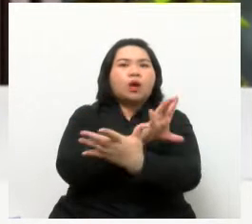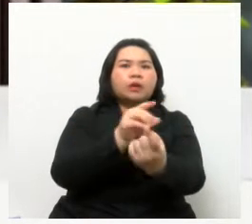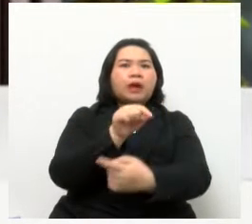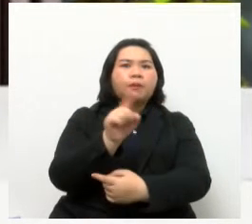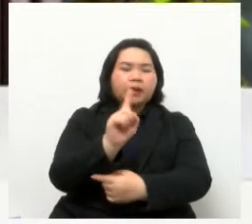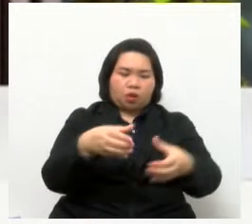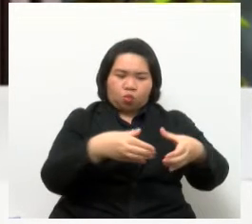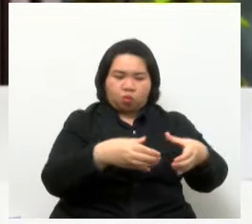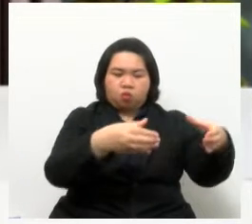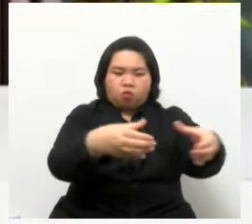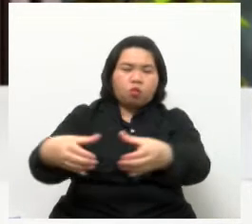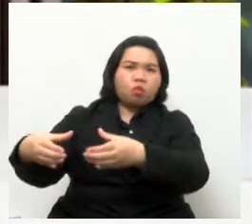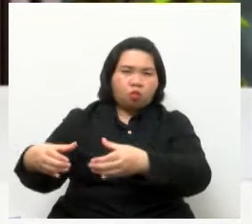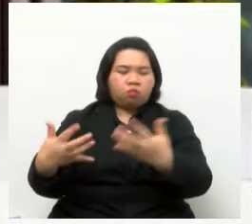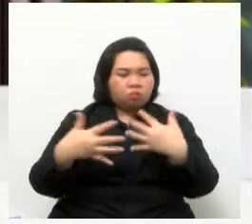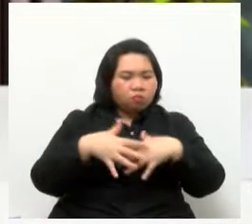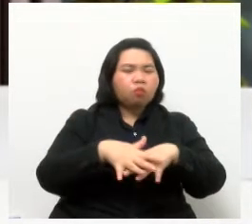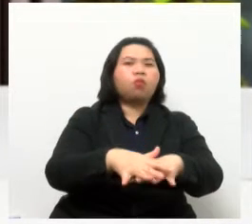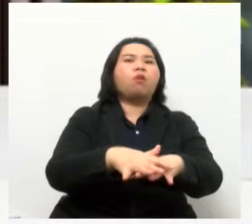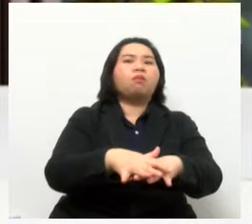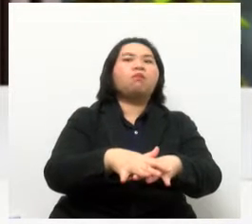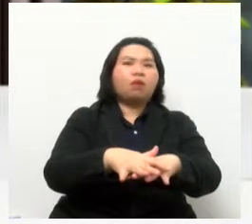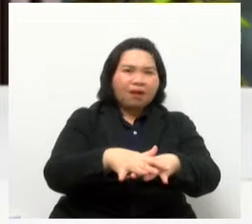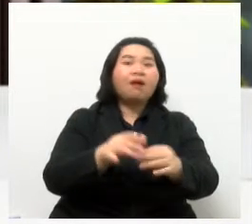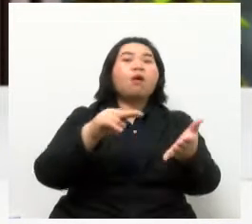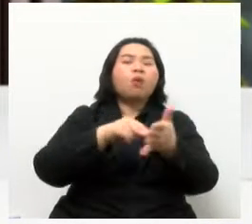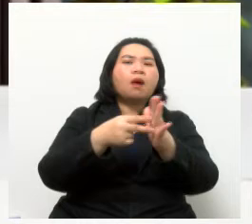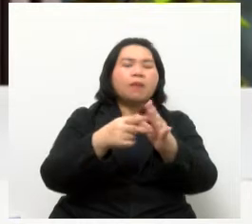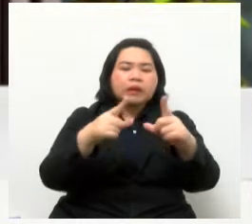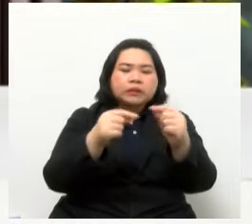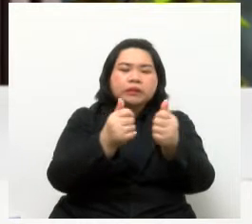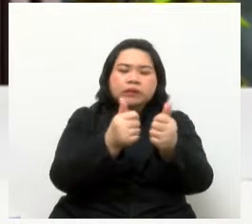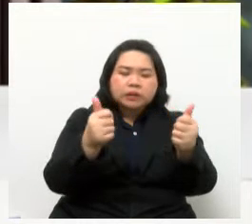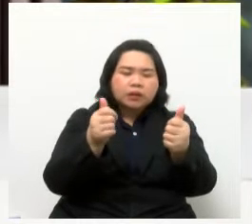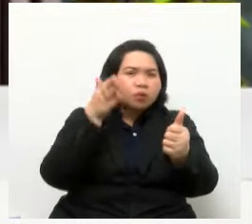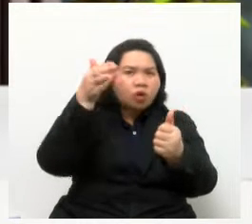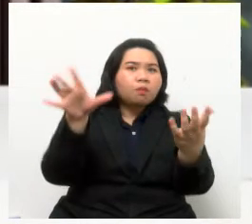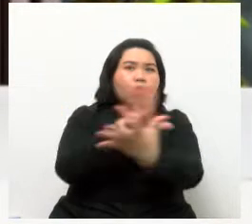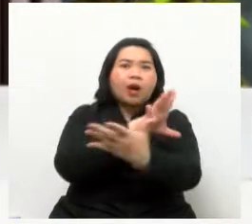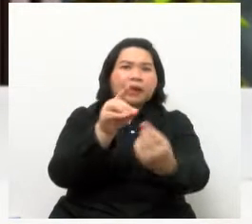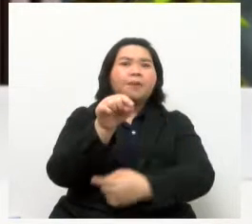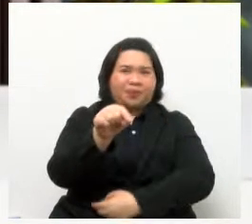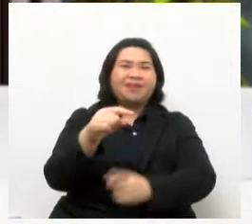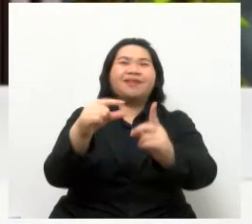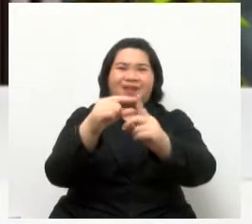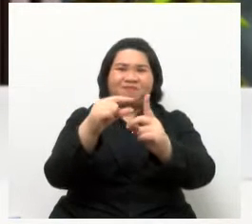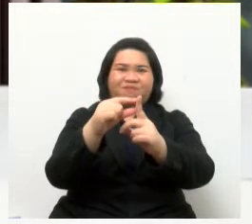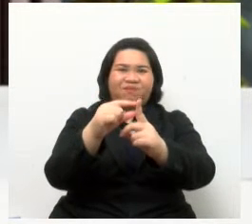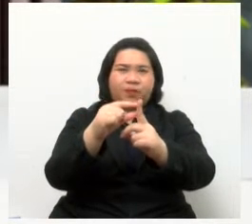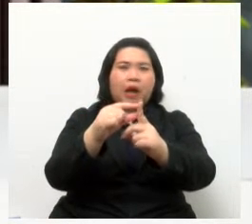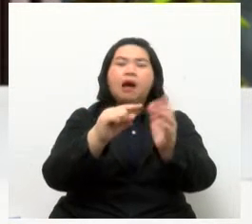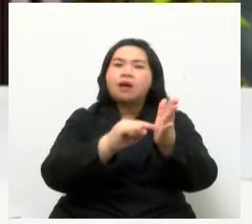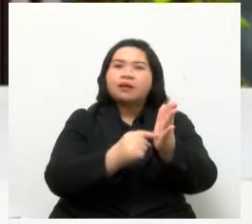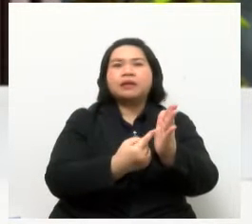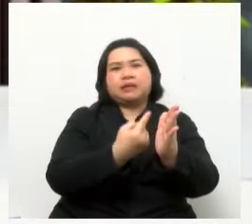รวมกลุ่มกันของชุมชนเกิดเป็นอารยะนำไปสู่วัฒนธรรมที่เรากำลังพูดถึงอยู่เป็นจุดเริ่ม